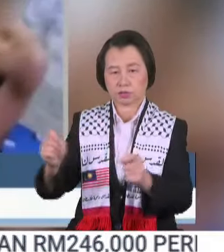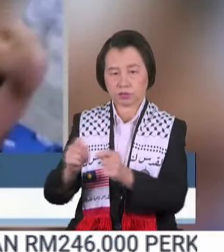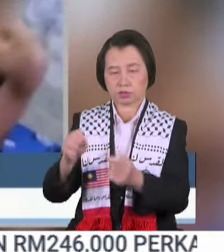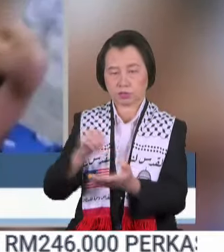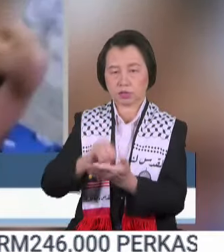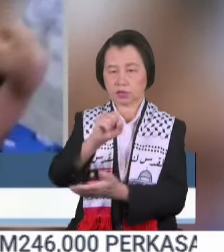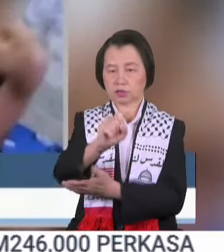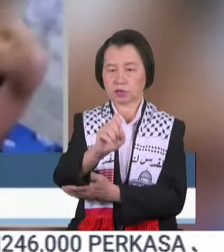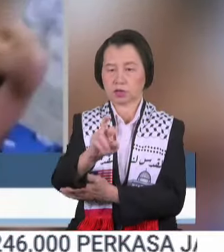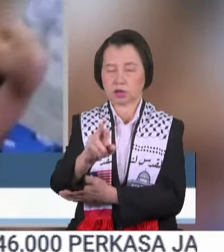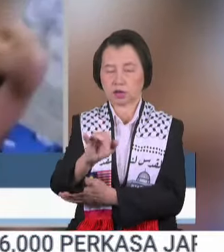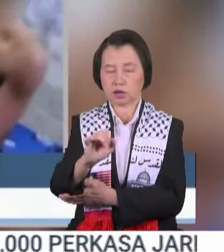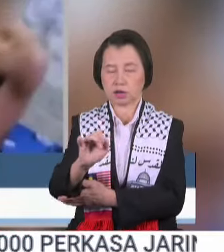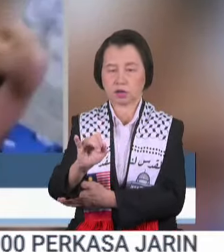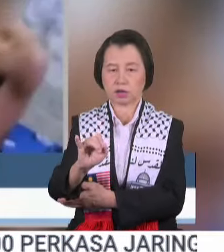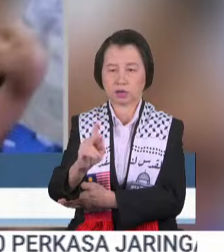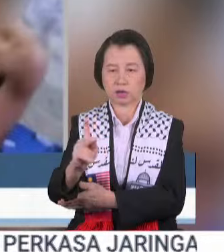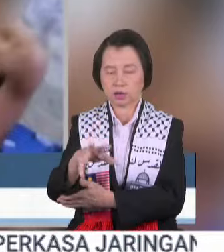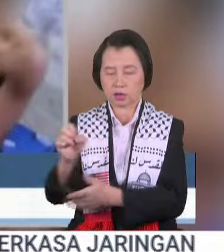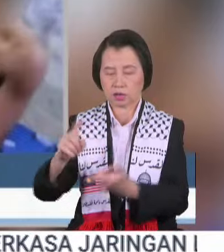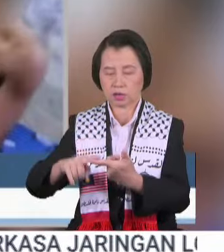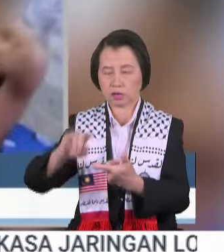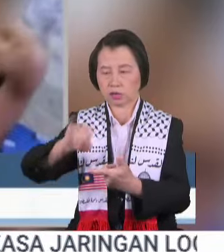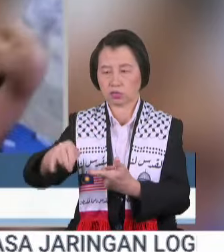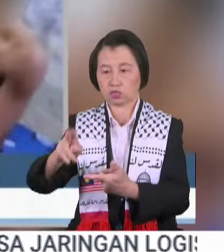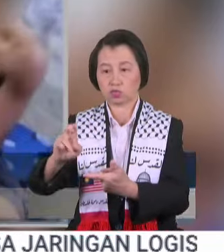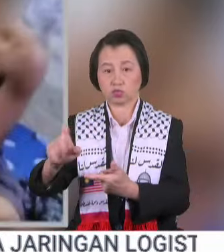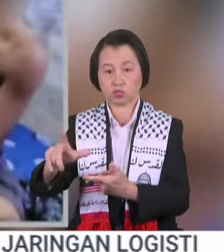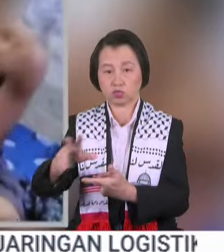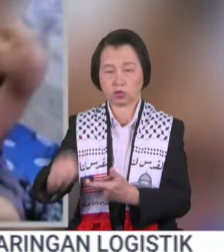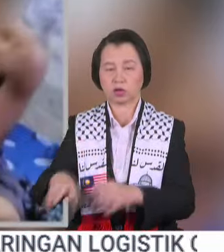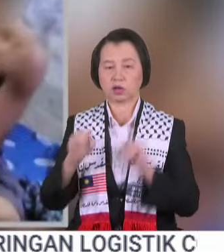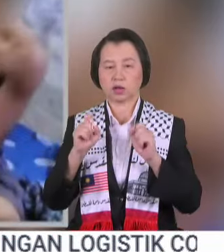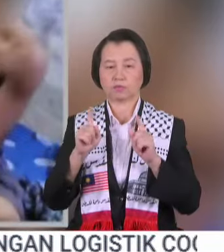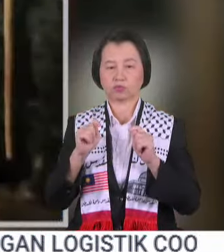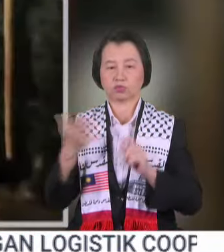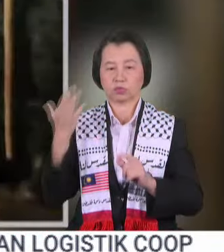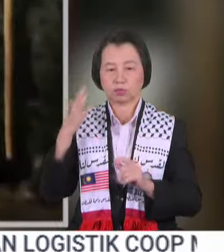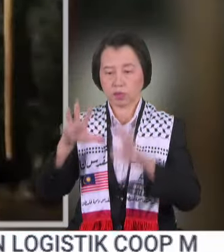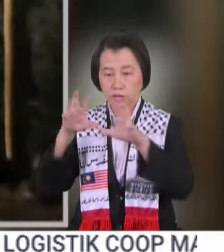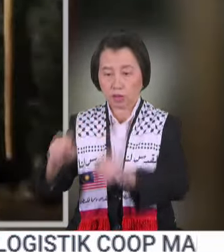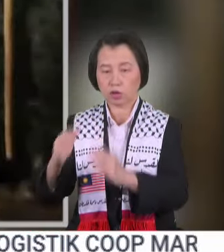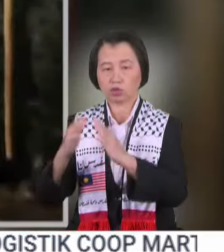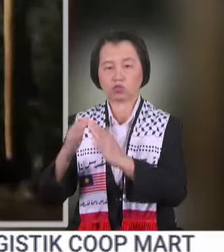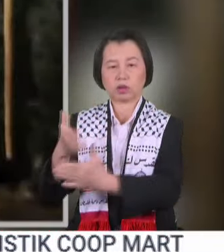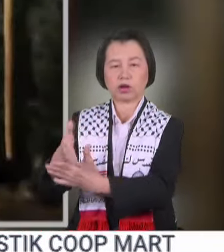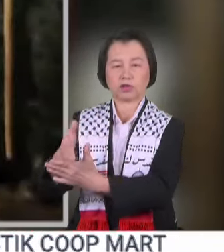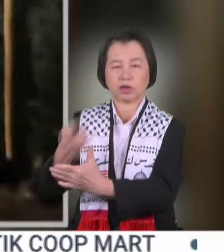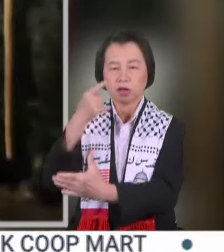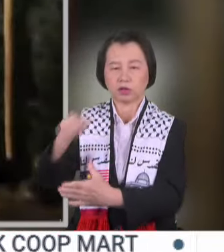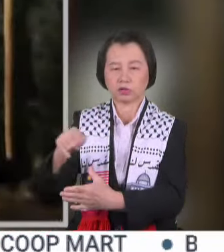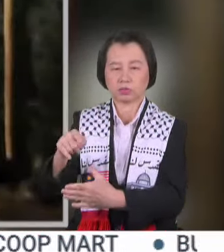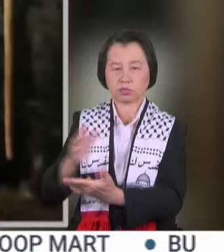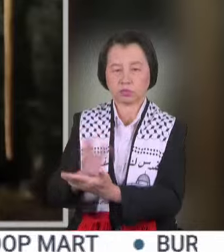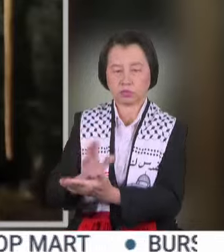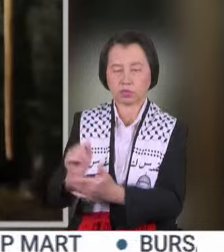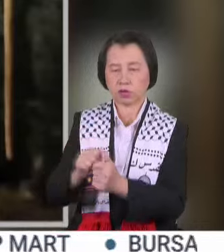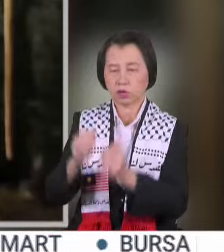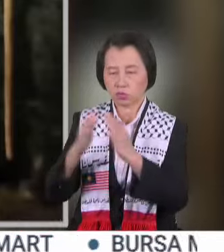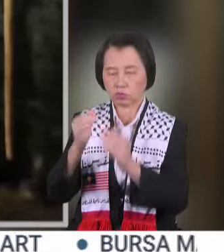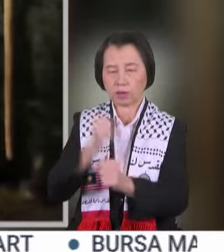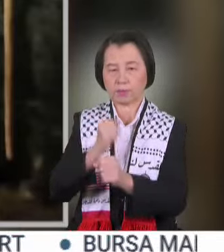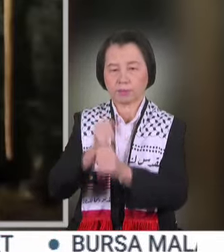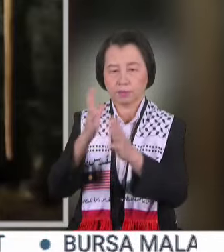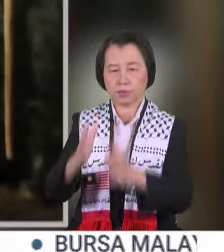di Sarike dan Julau pada Sabtu dan Ahad lepas. Serbuan dijalankan ke atas rumah kongsi, khemah sementara, rumah